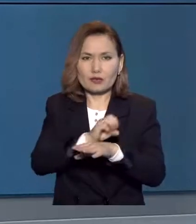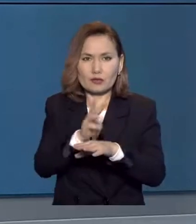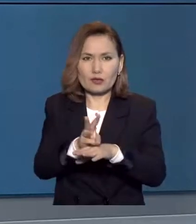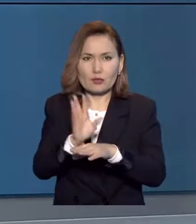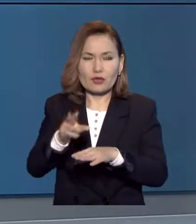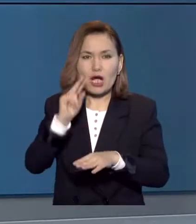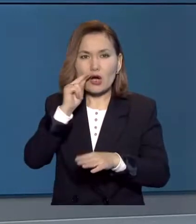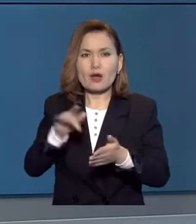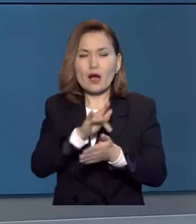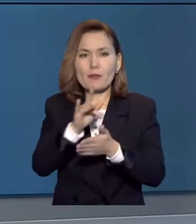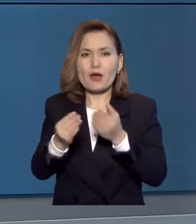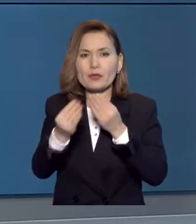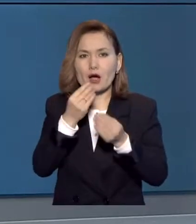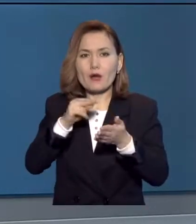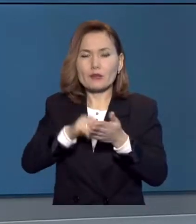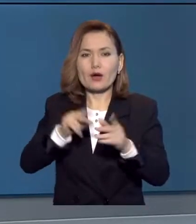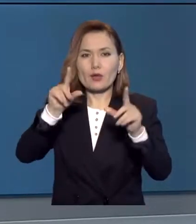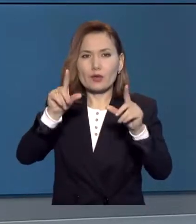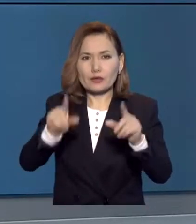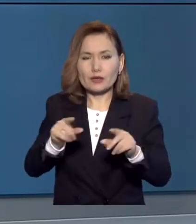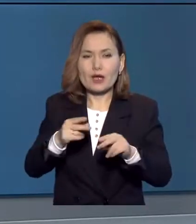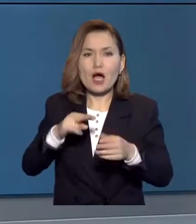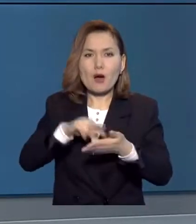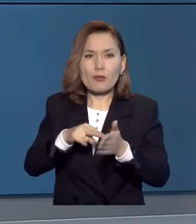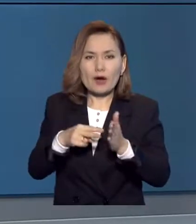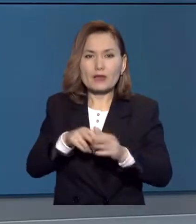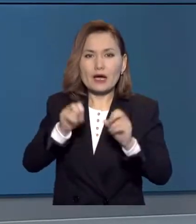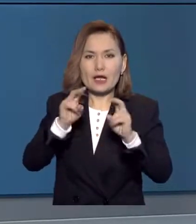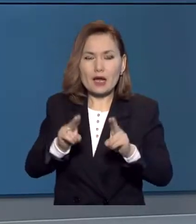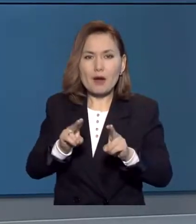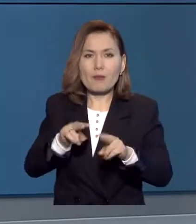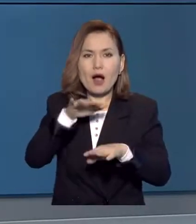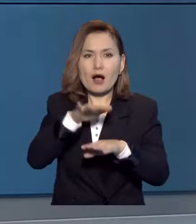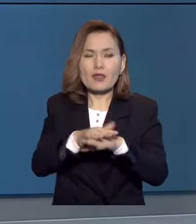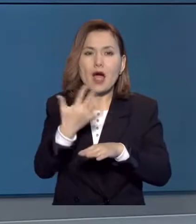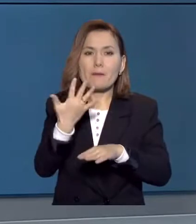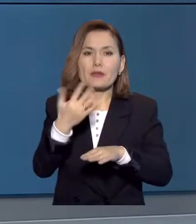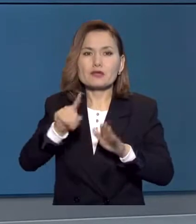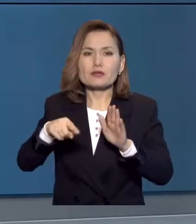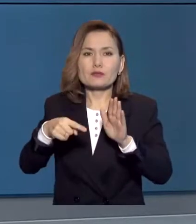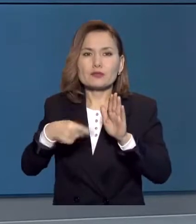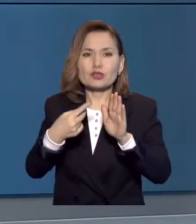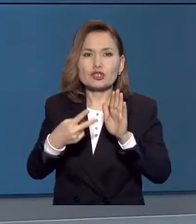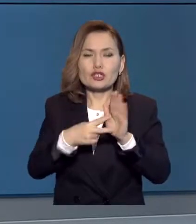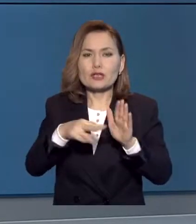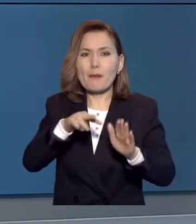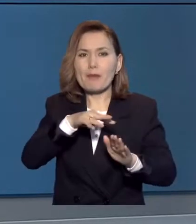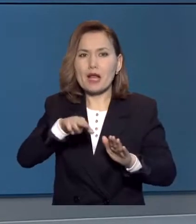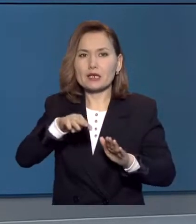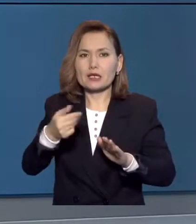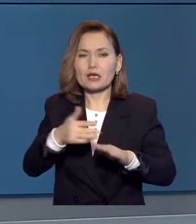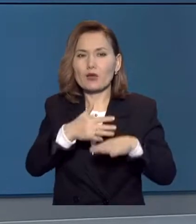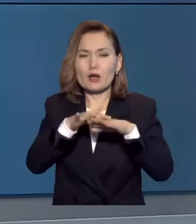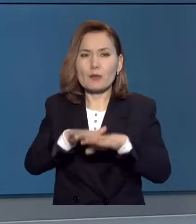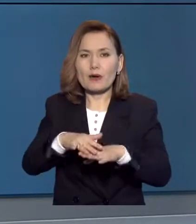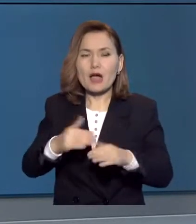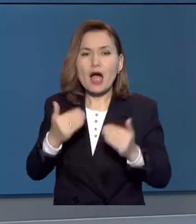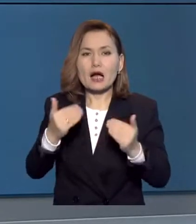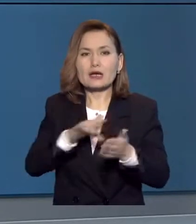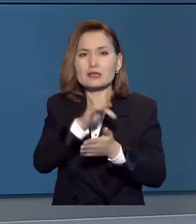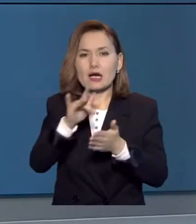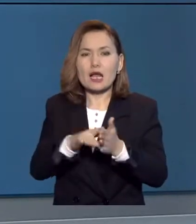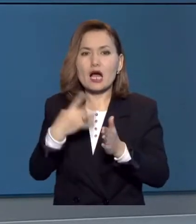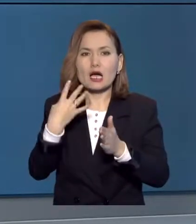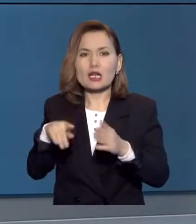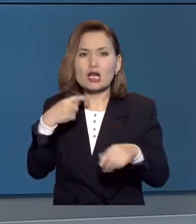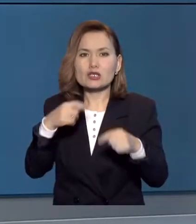Şimkent қаласында азық-түлік бағасын тұрақты ұстап тұру мақсатында арнайы қордан 5,7 миллиард теңге бөлінді. Соның арқасында қазір қаладағы